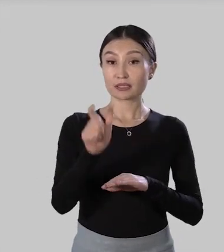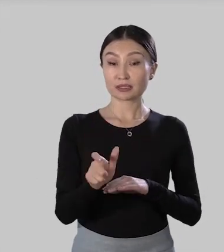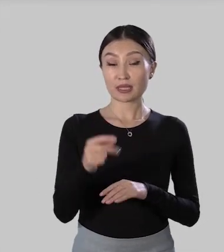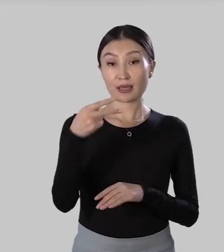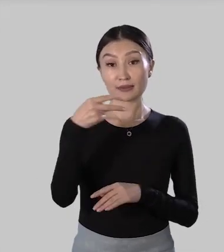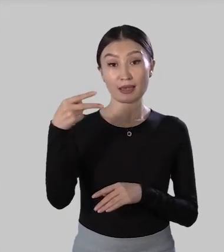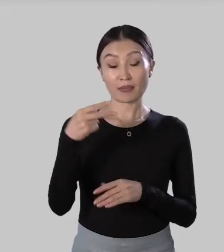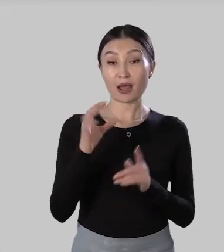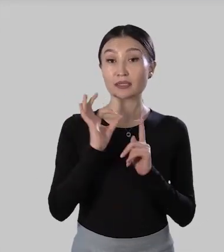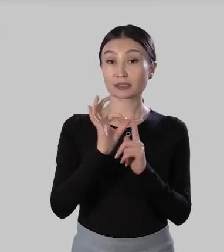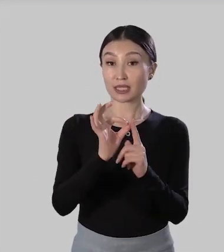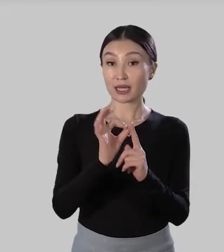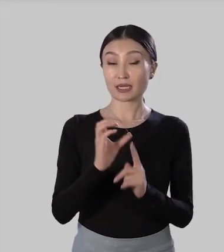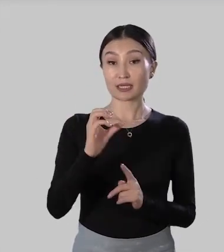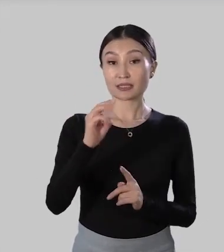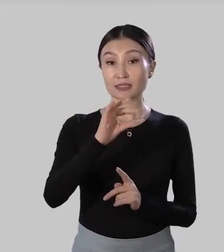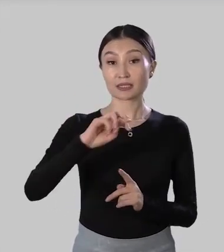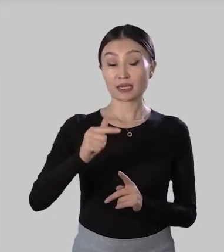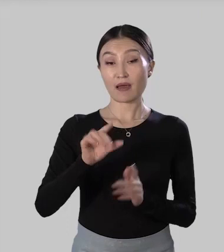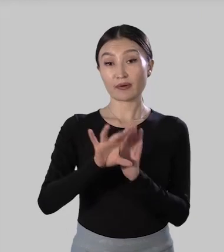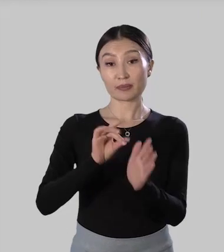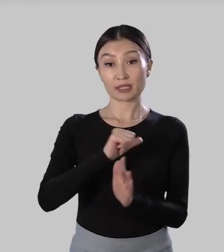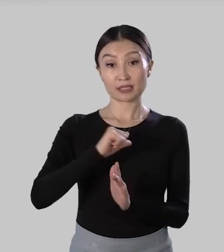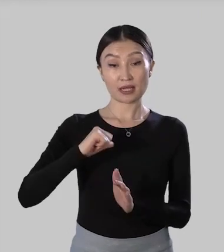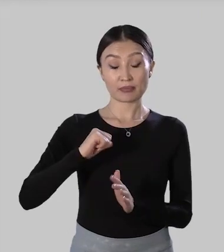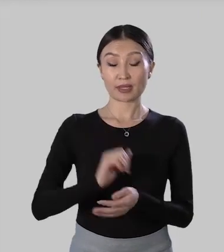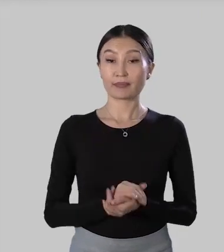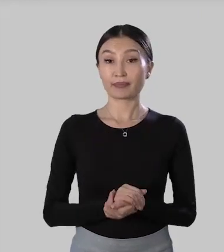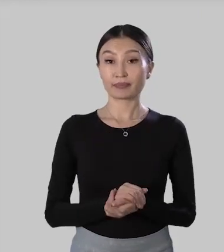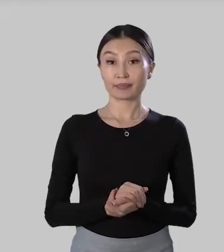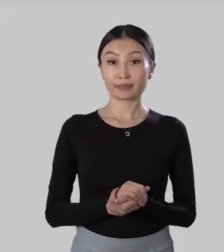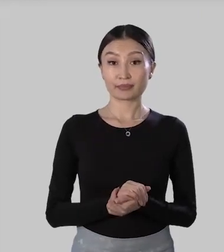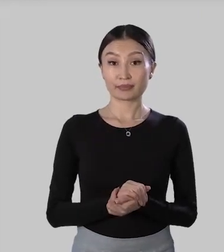Адресат, тему, цель и стиль письма выберите сами.